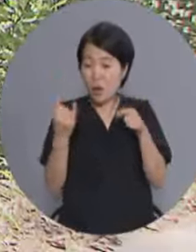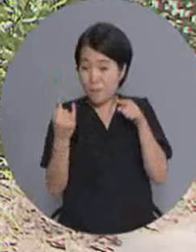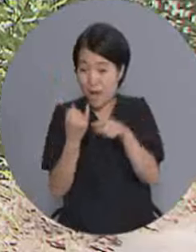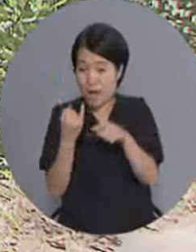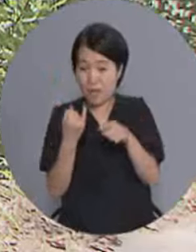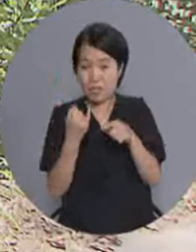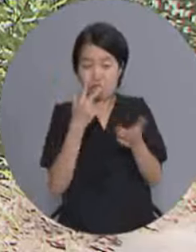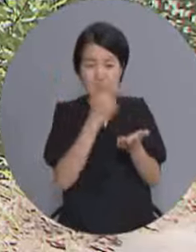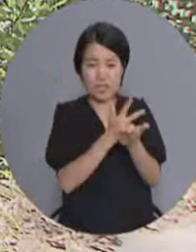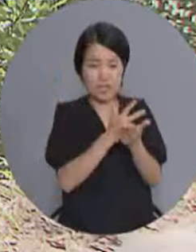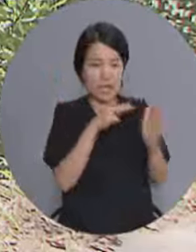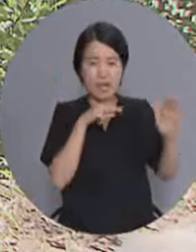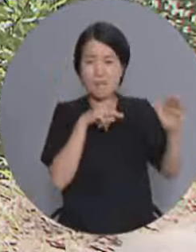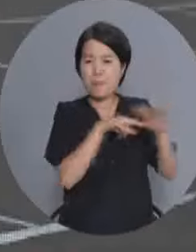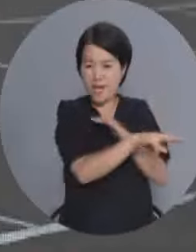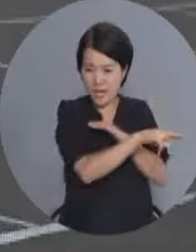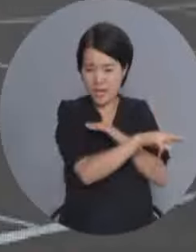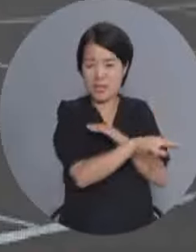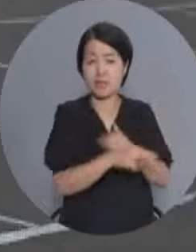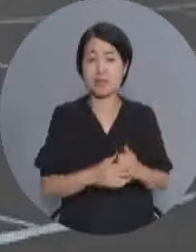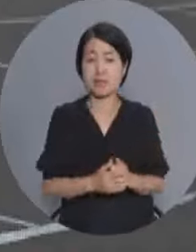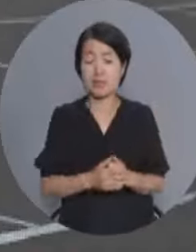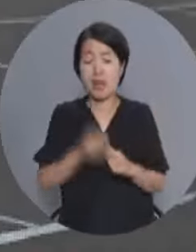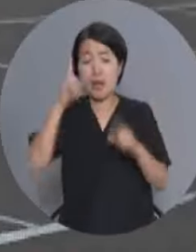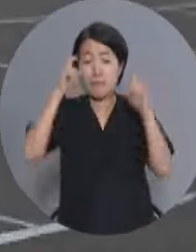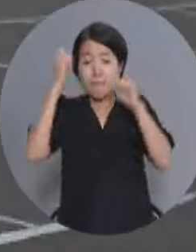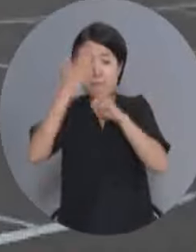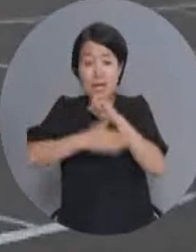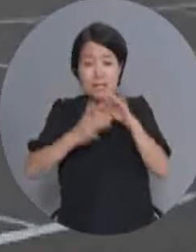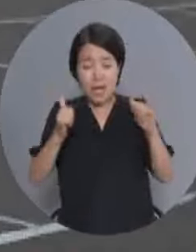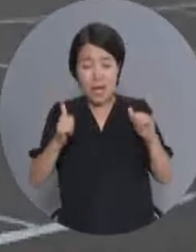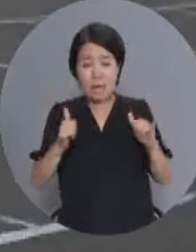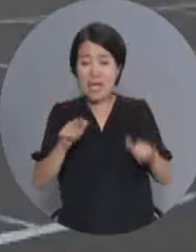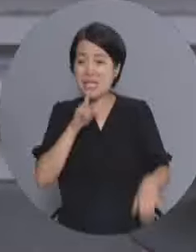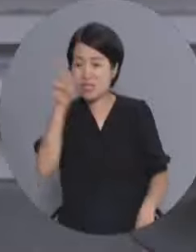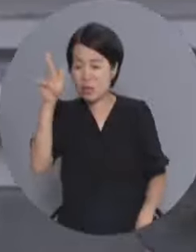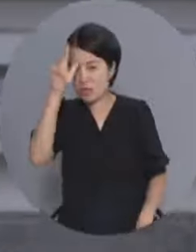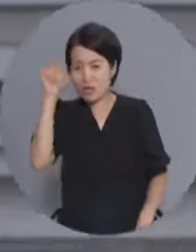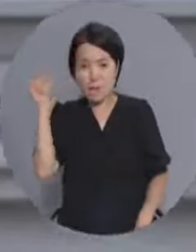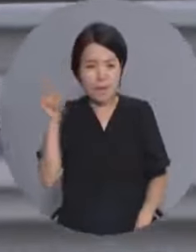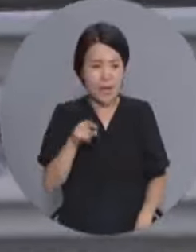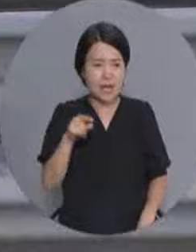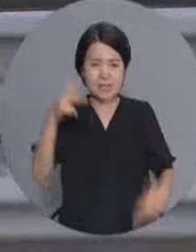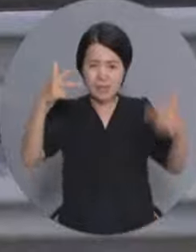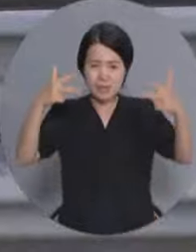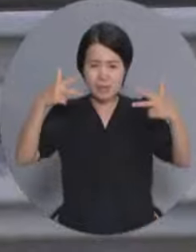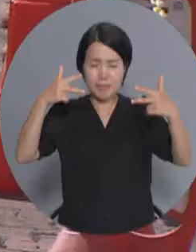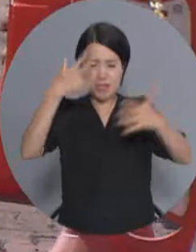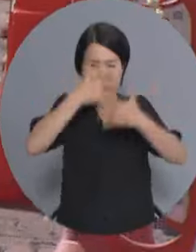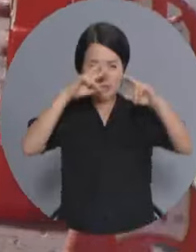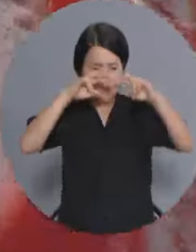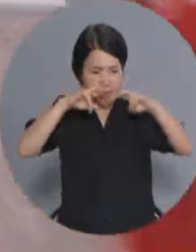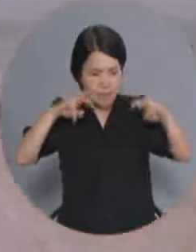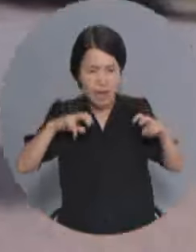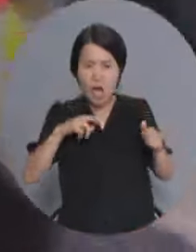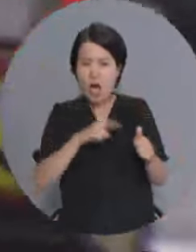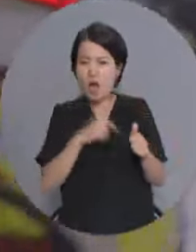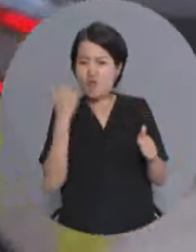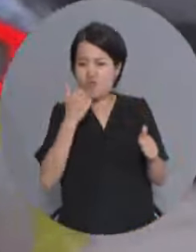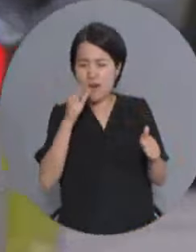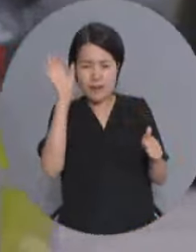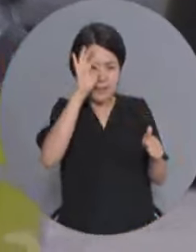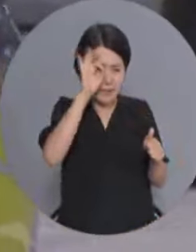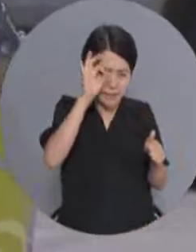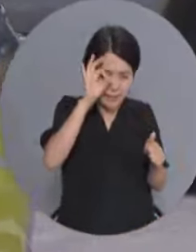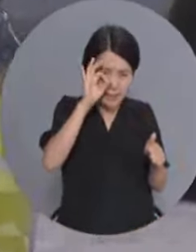가로질러 도주했습니다 목격자의 신고로 출동한 경찰은 CCTV 등을 통해 피해자를 수색했습니다